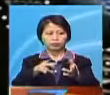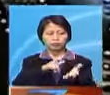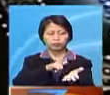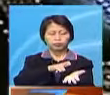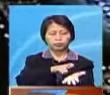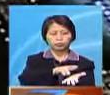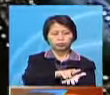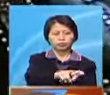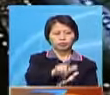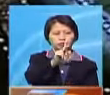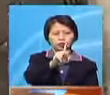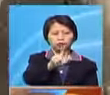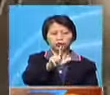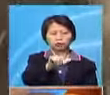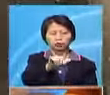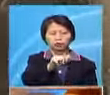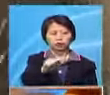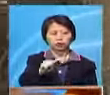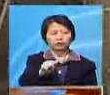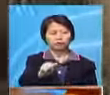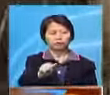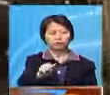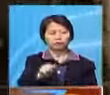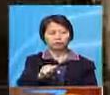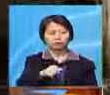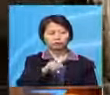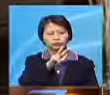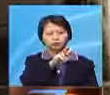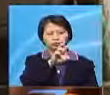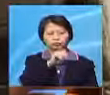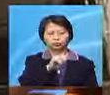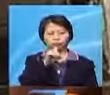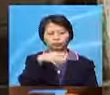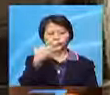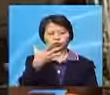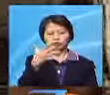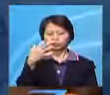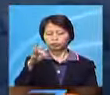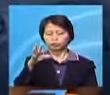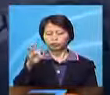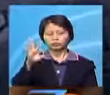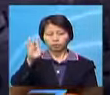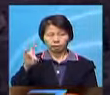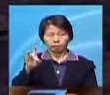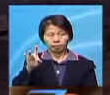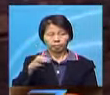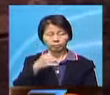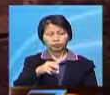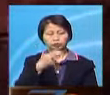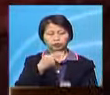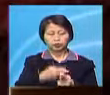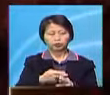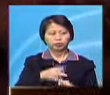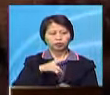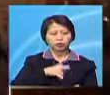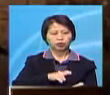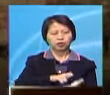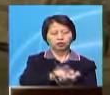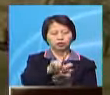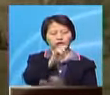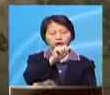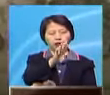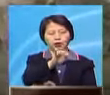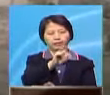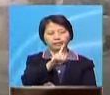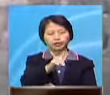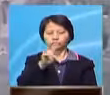Terbang Antarabangsa Kuala Lumpur KLIA pada 20 Mei 1998 yang digelar Lapangan Terbang Abad